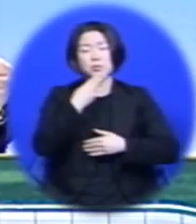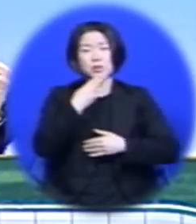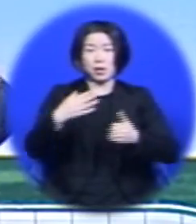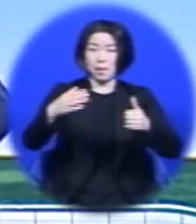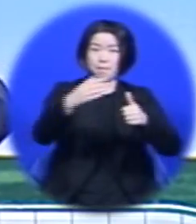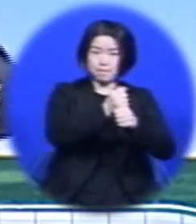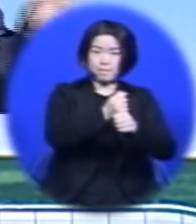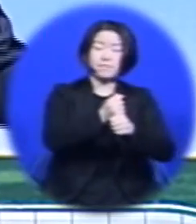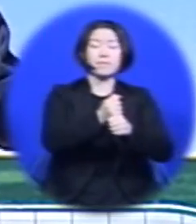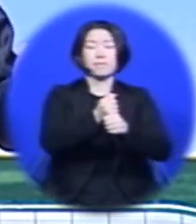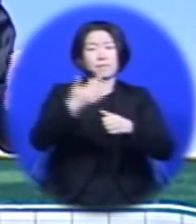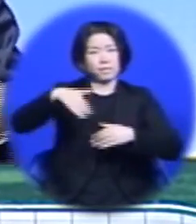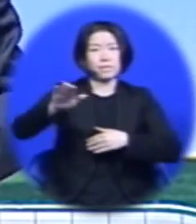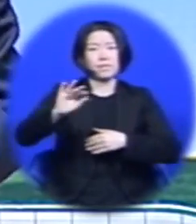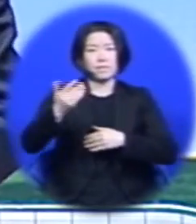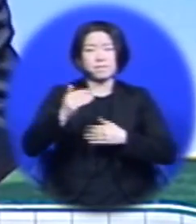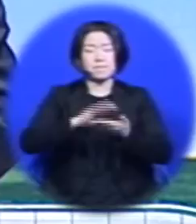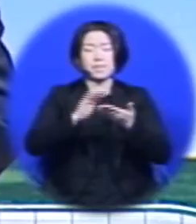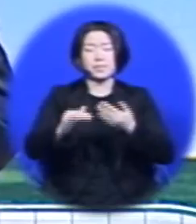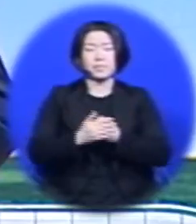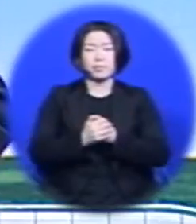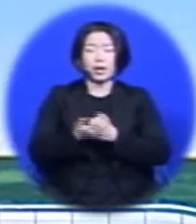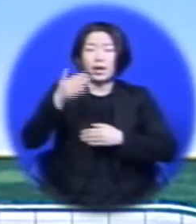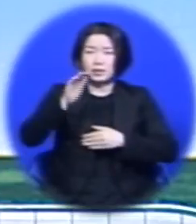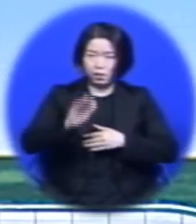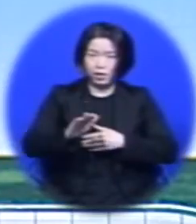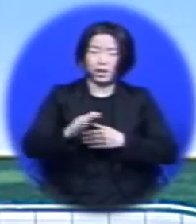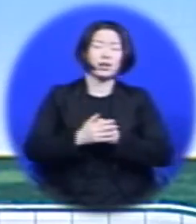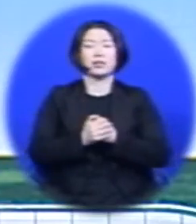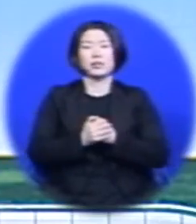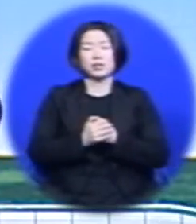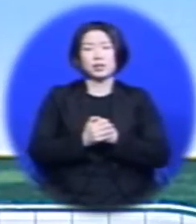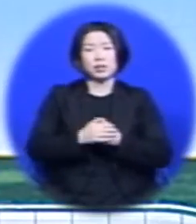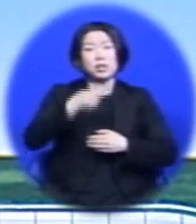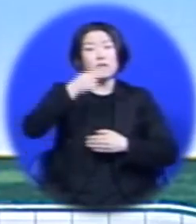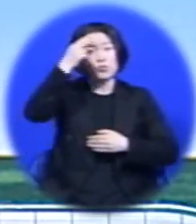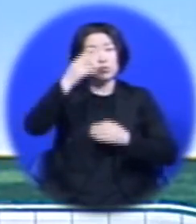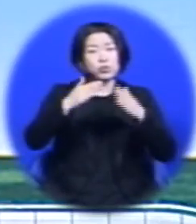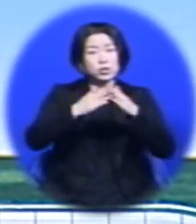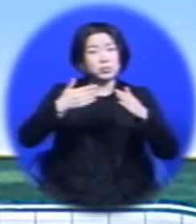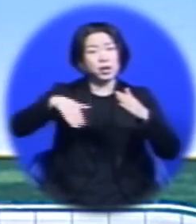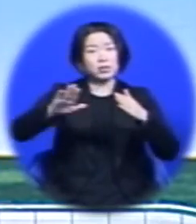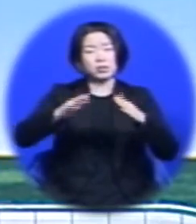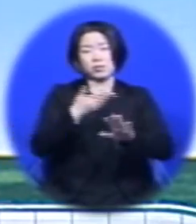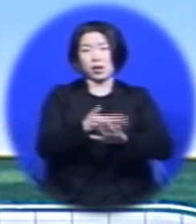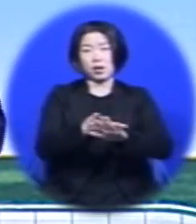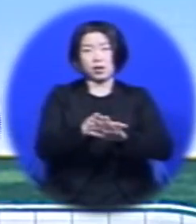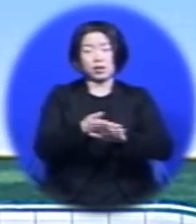쓰니까 가는 거죠 그러나 술집에 가는 것은 다릅니다